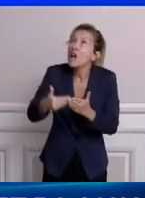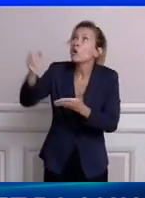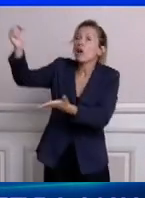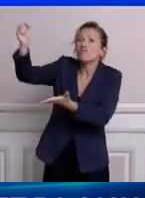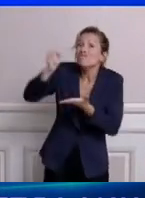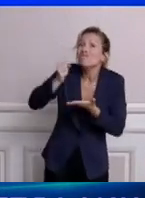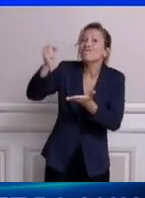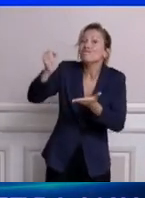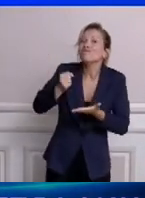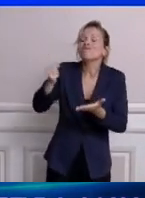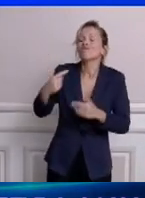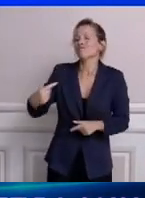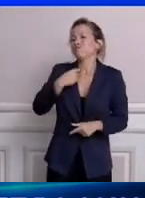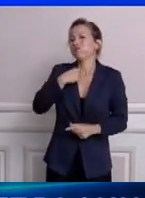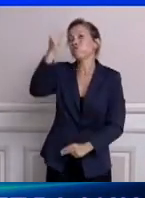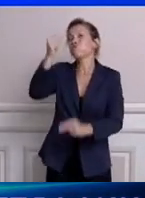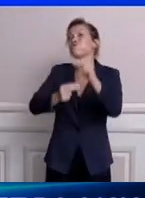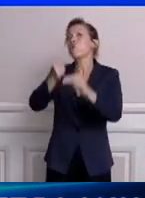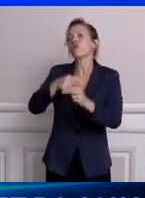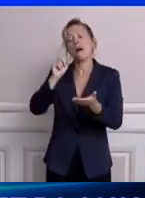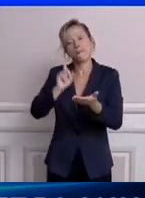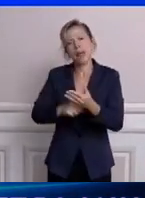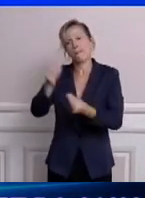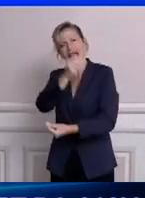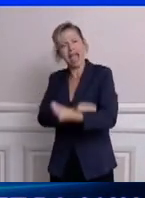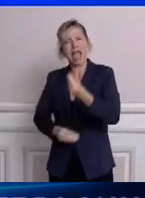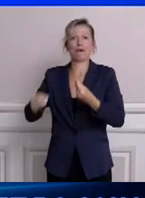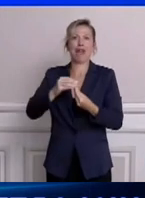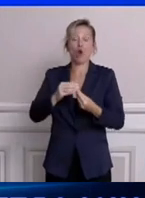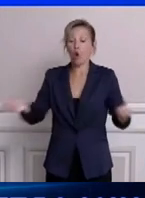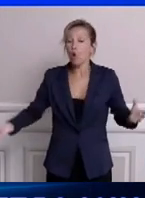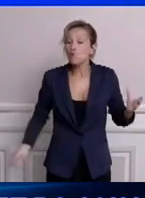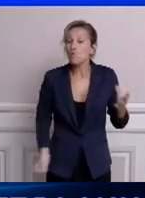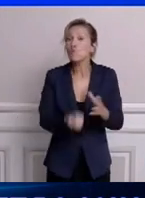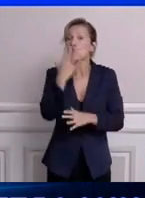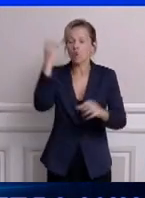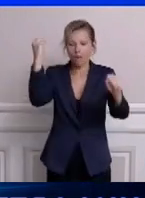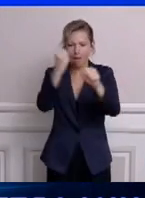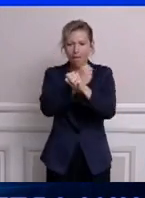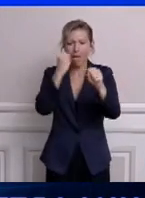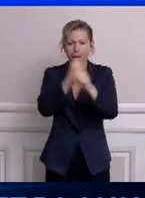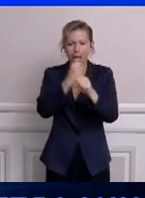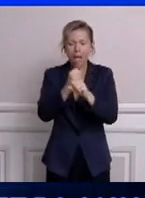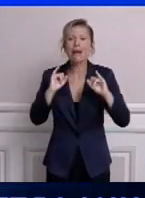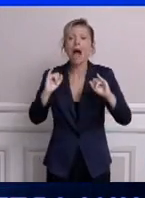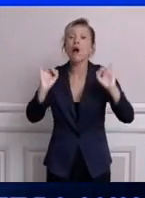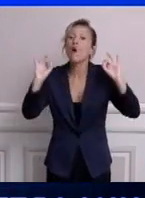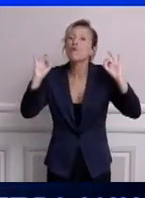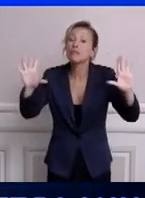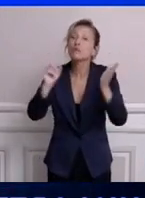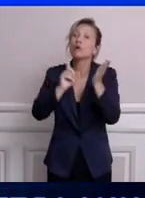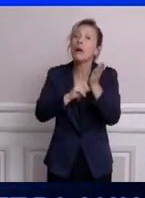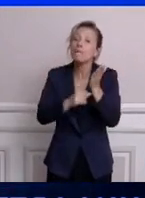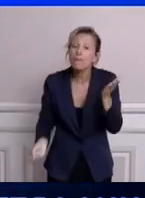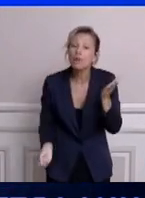άλλες νησιωτικές της χώρας. Παράλληλα, δεν έχουν οριμάσει νέα έργα και δεν υπάρχει κανένας σχεδιασμός για την υλοποίηση όλων όσων